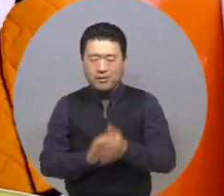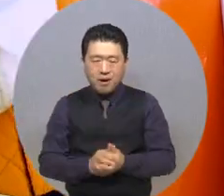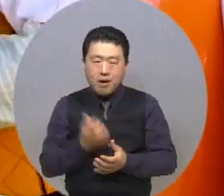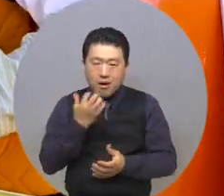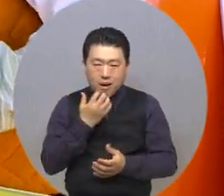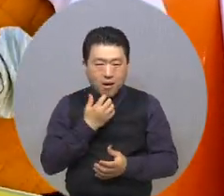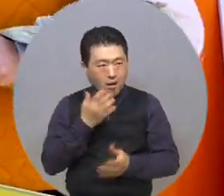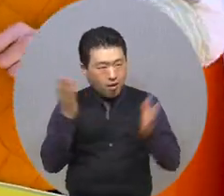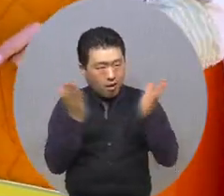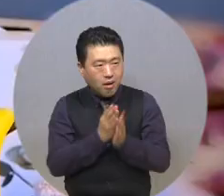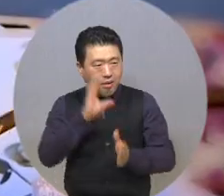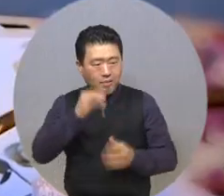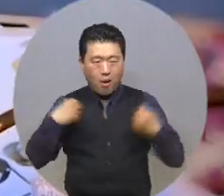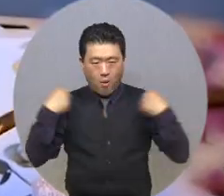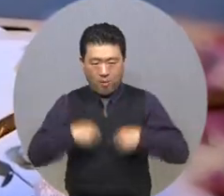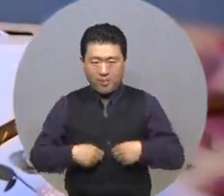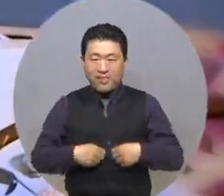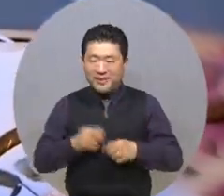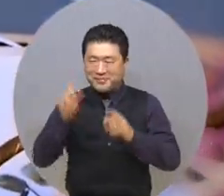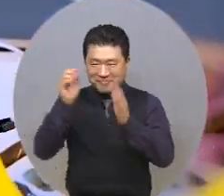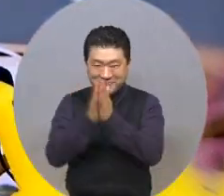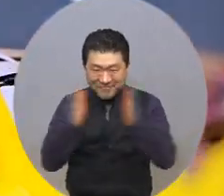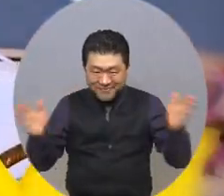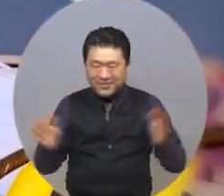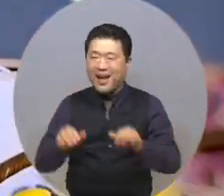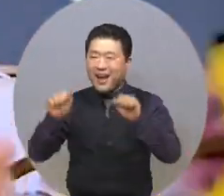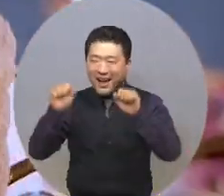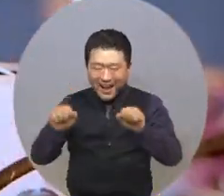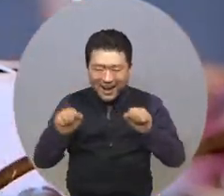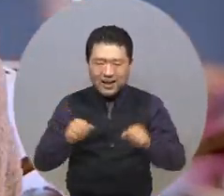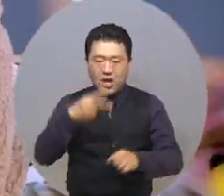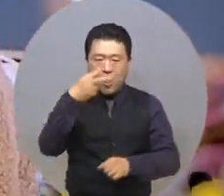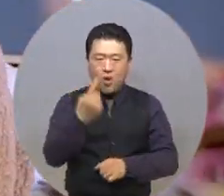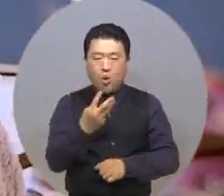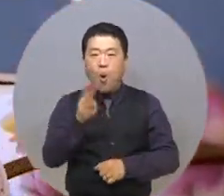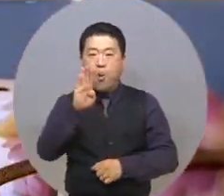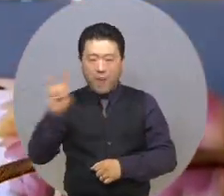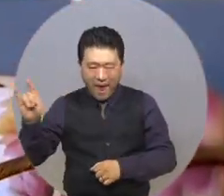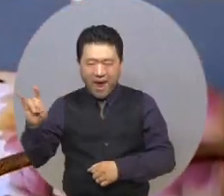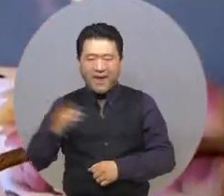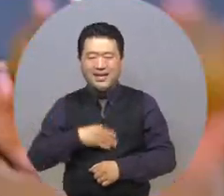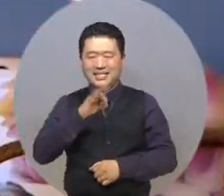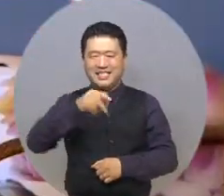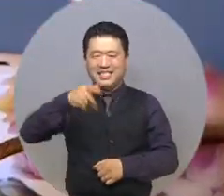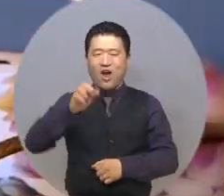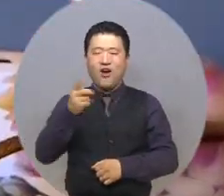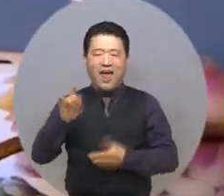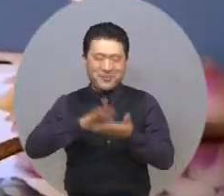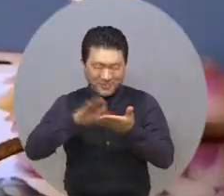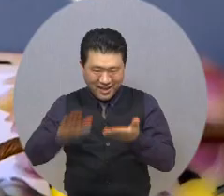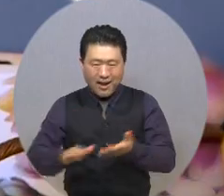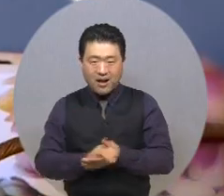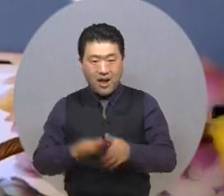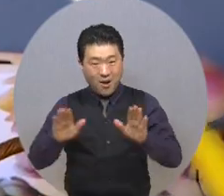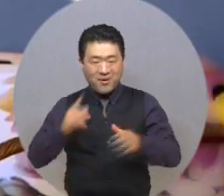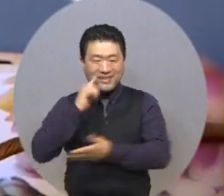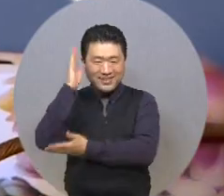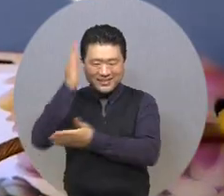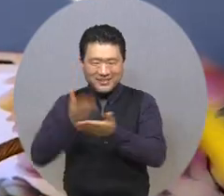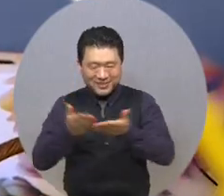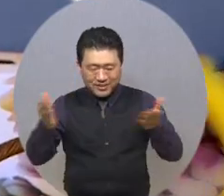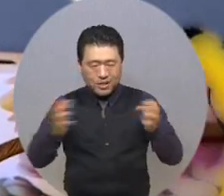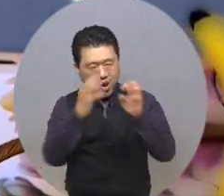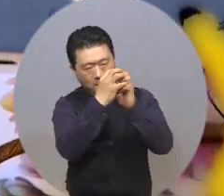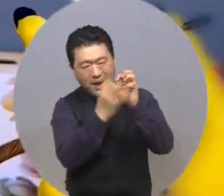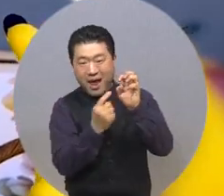똑같은 옷을 입고 오셨어. 아, 스타트! 안녕하세요. 역전의 돌배, 역전농원 이정혜입니다. 제가 오늘은 여러분에게